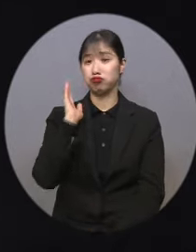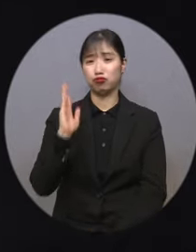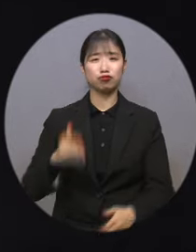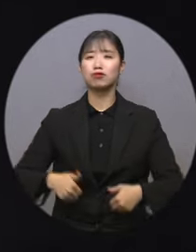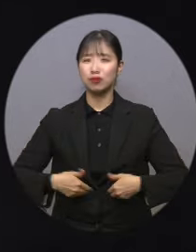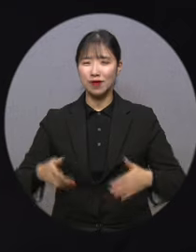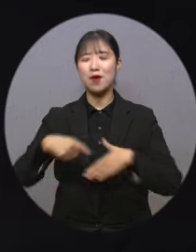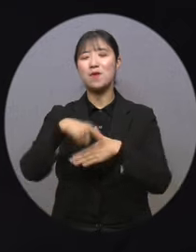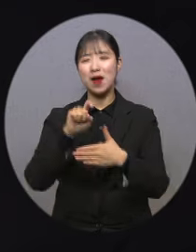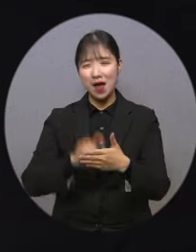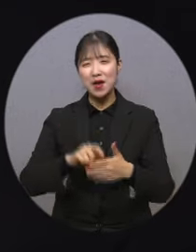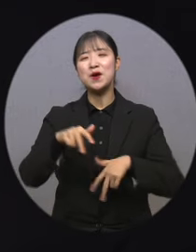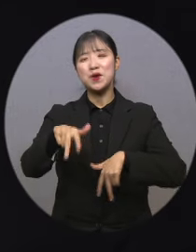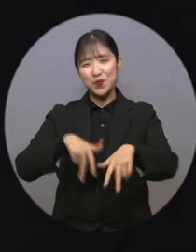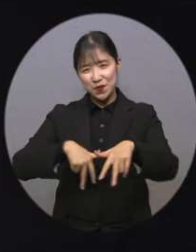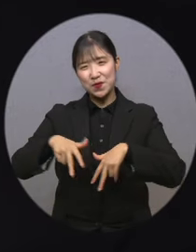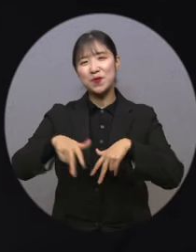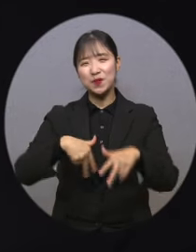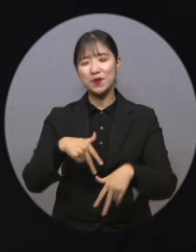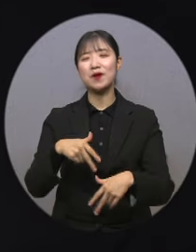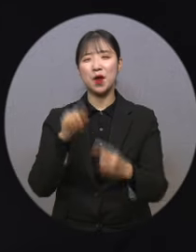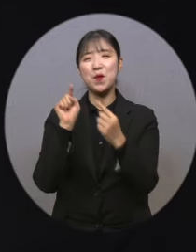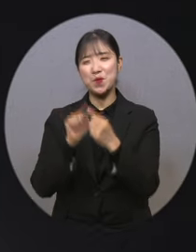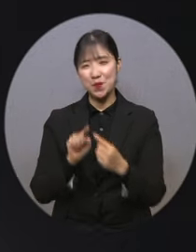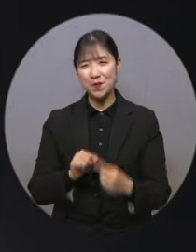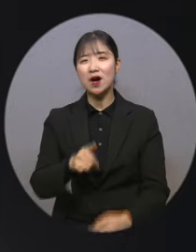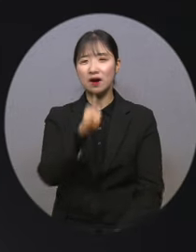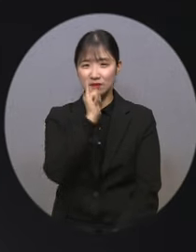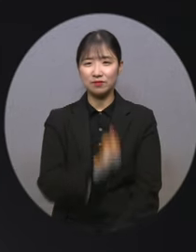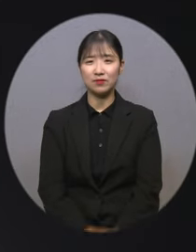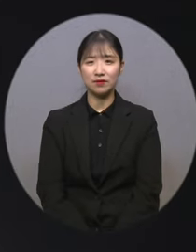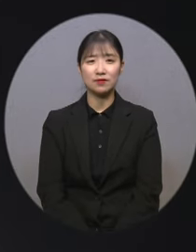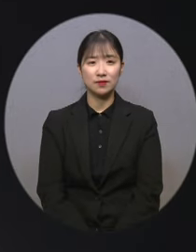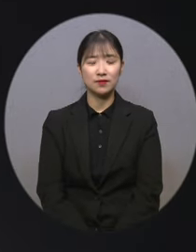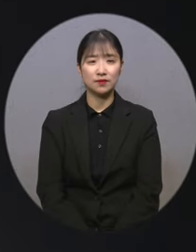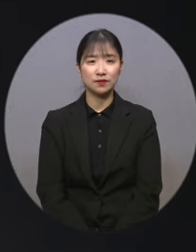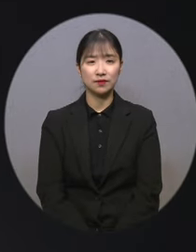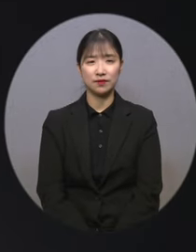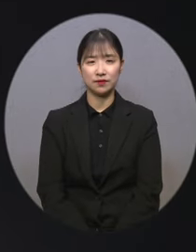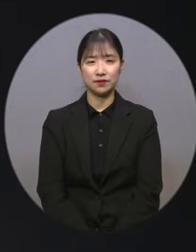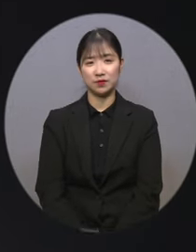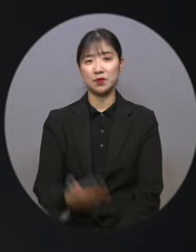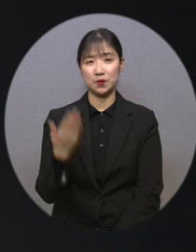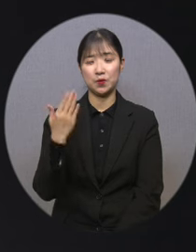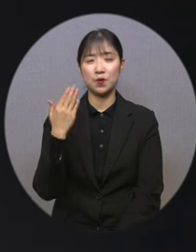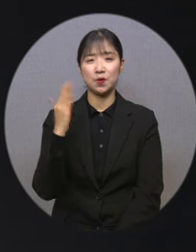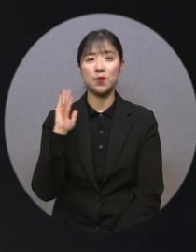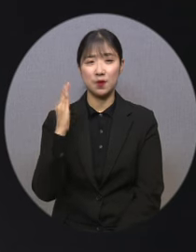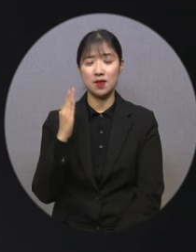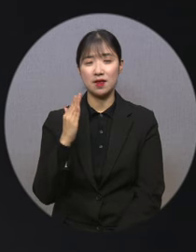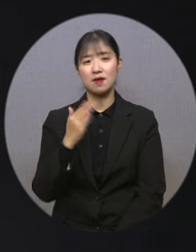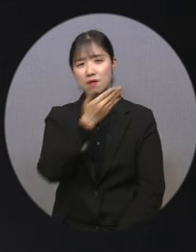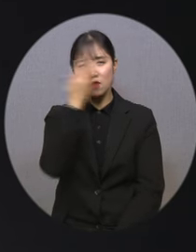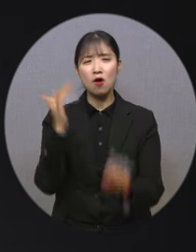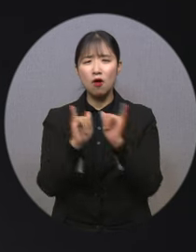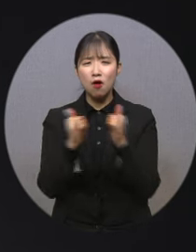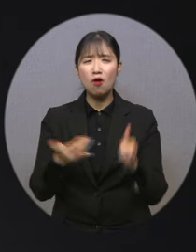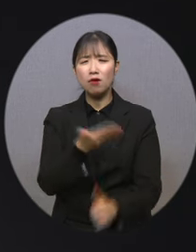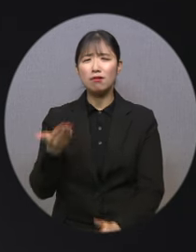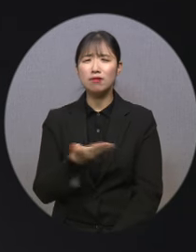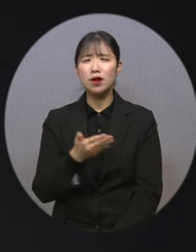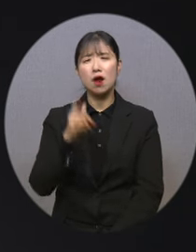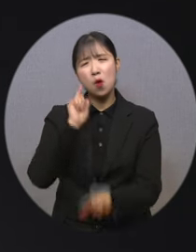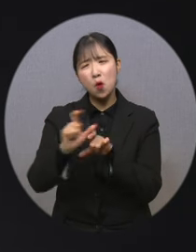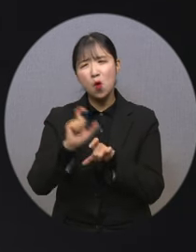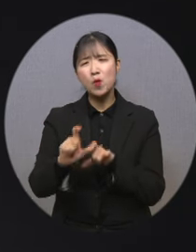이심전심으로 다 어 져 하니까 맞아 요즘 시대 청년들이 가장 가지고 있는 큰 고민이에요 1위가